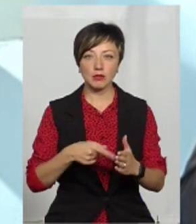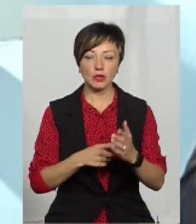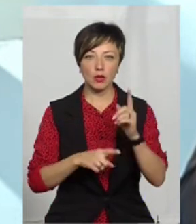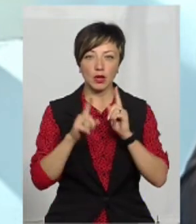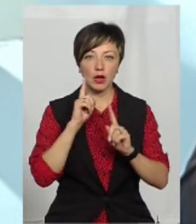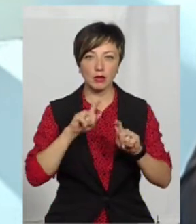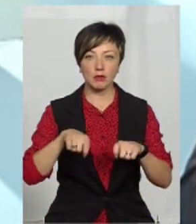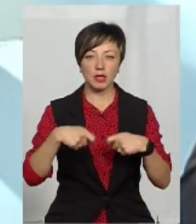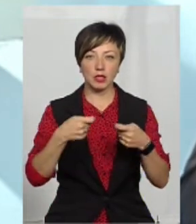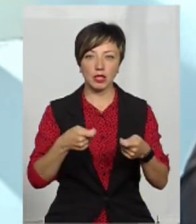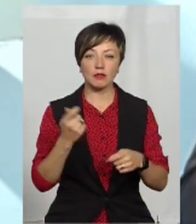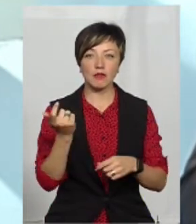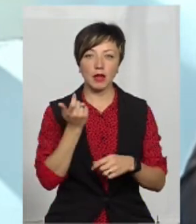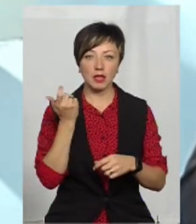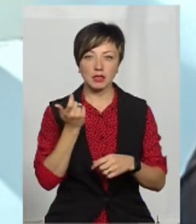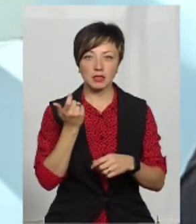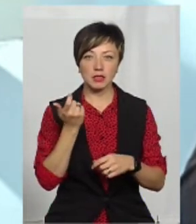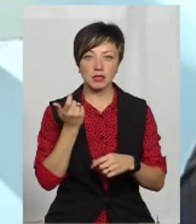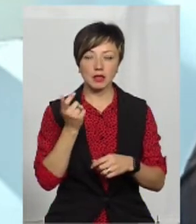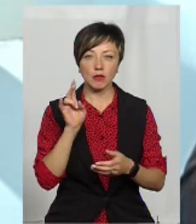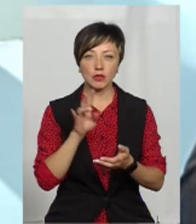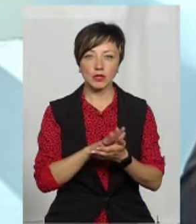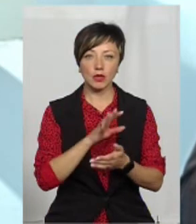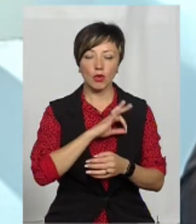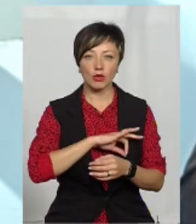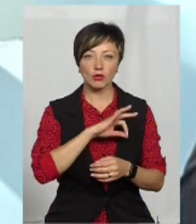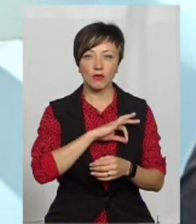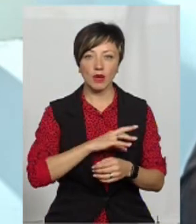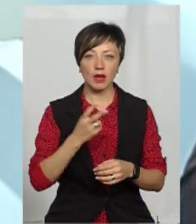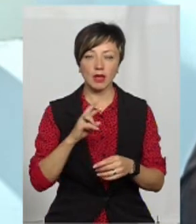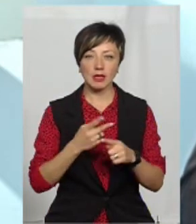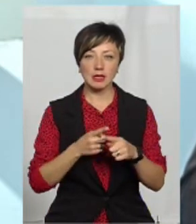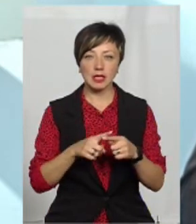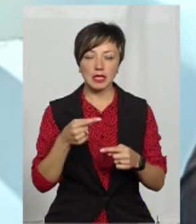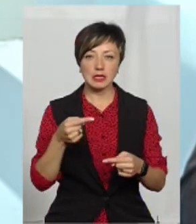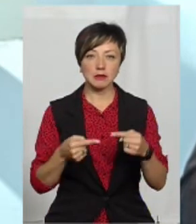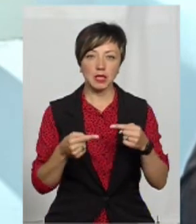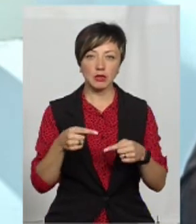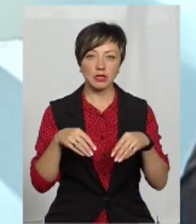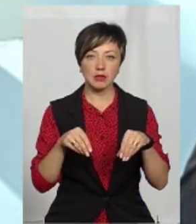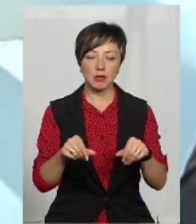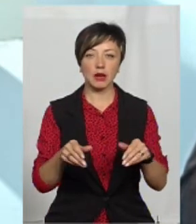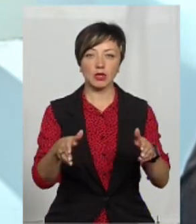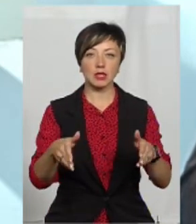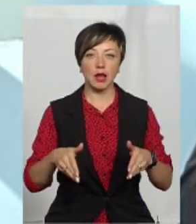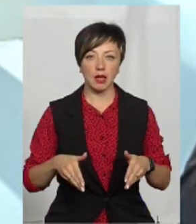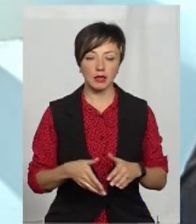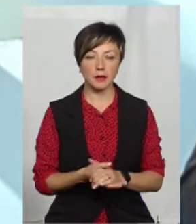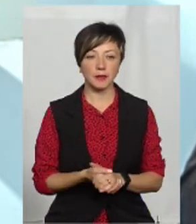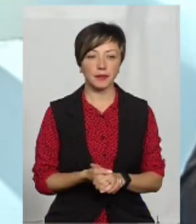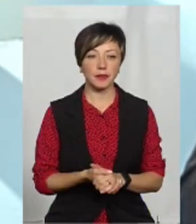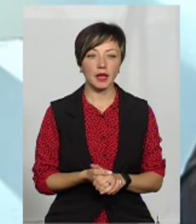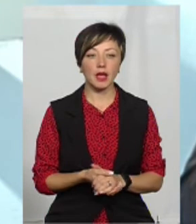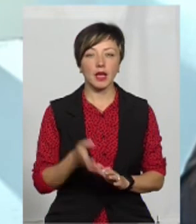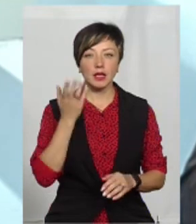ради щодо передачі у власність чи в постійне користування в даному випадку цієї спірної земельної ділянки. І